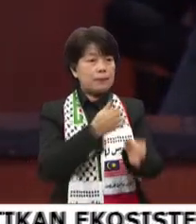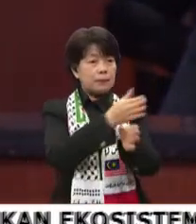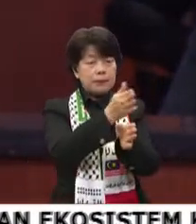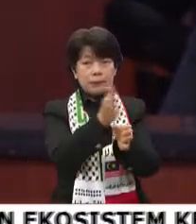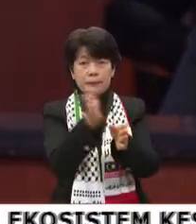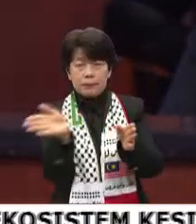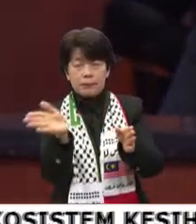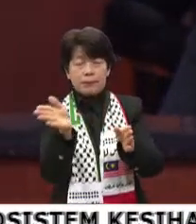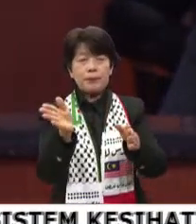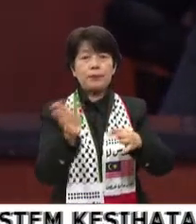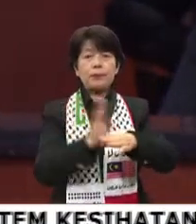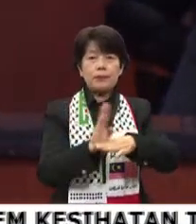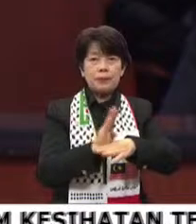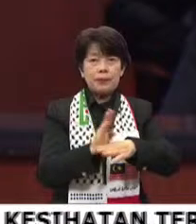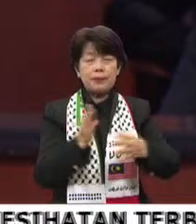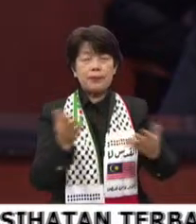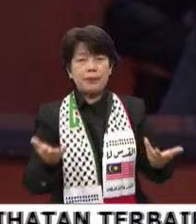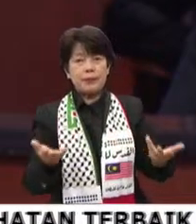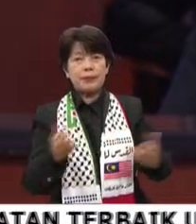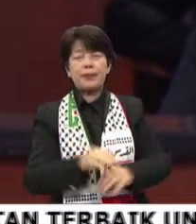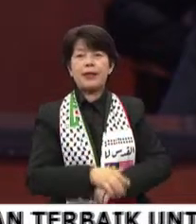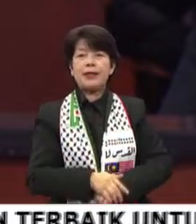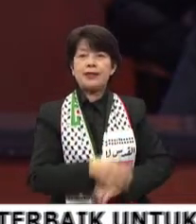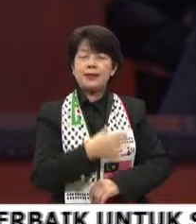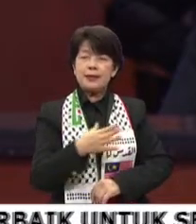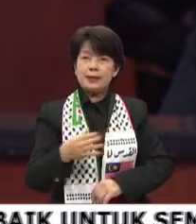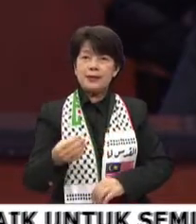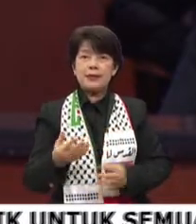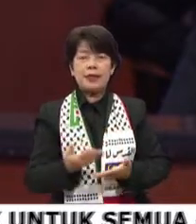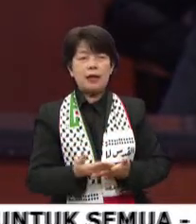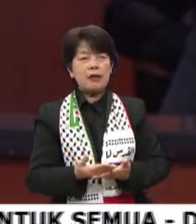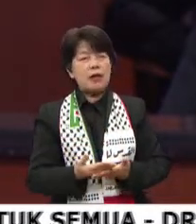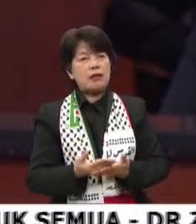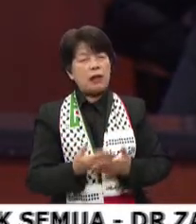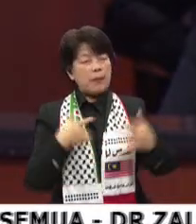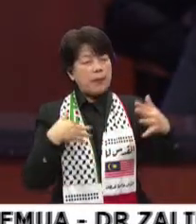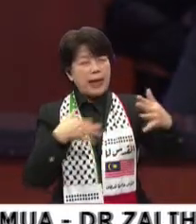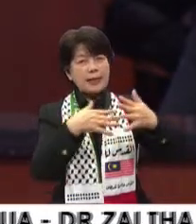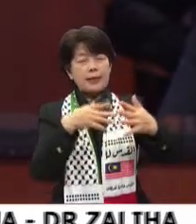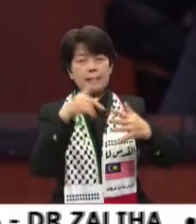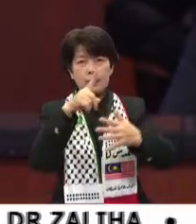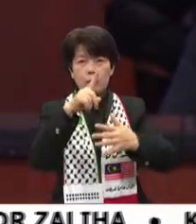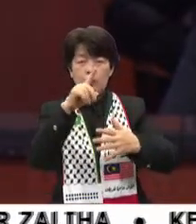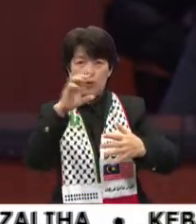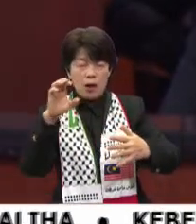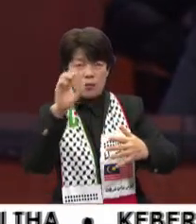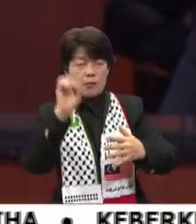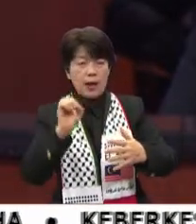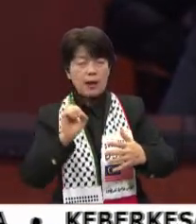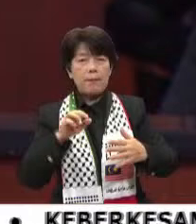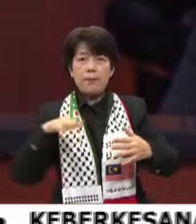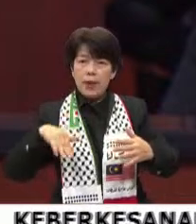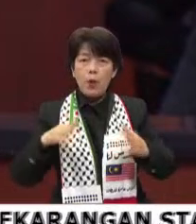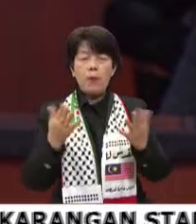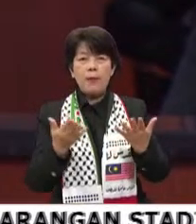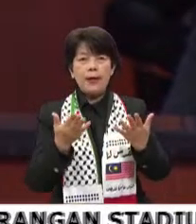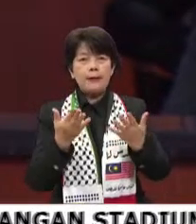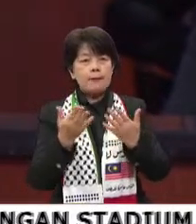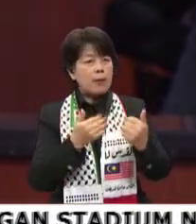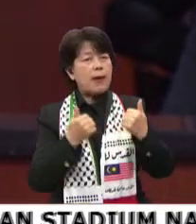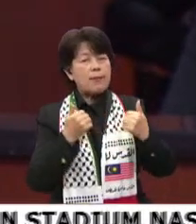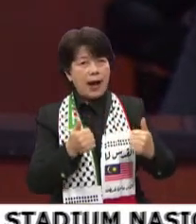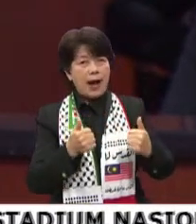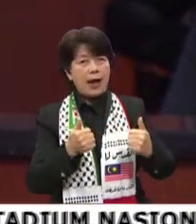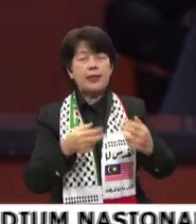ini hampir pulih sepenuhnya walaupun tidak 1% tapi ianya pulih sektor begitulah jug di antaranya